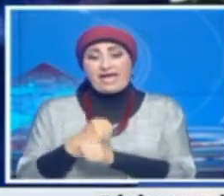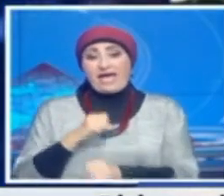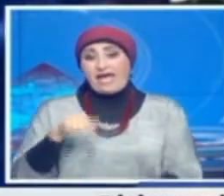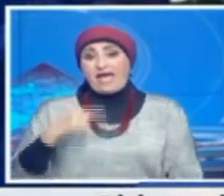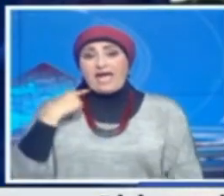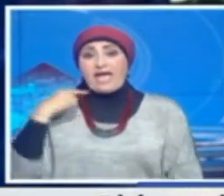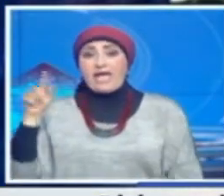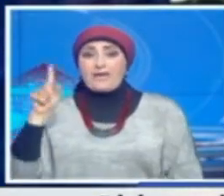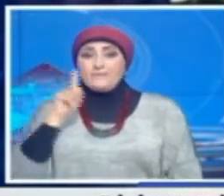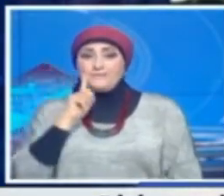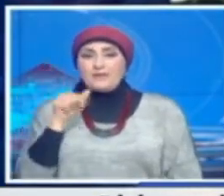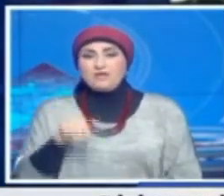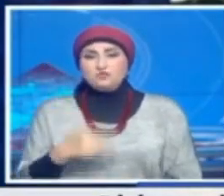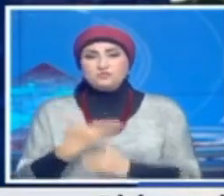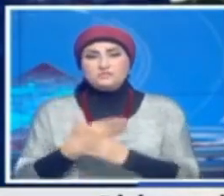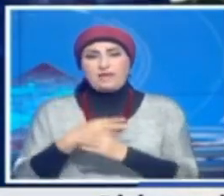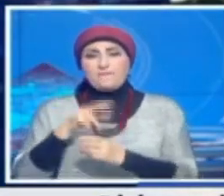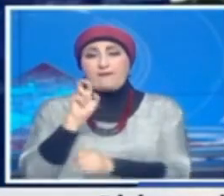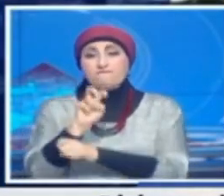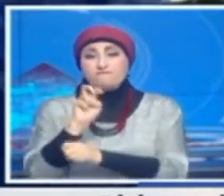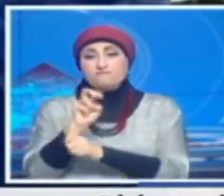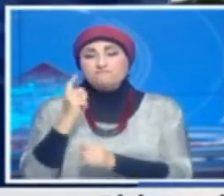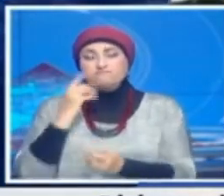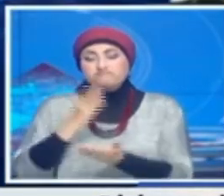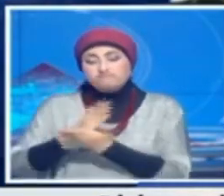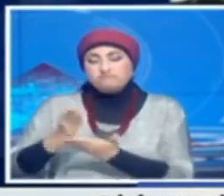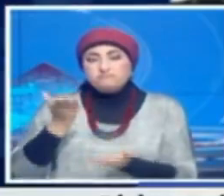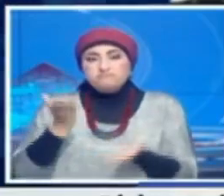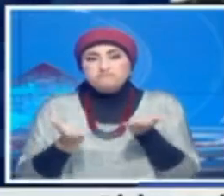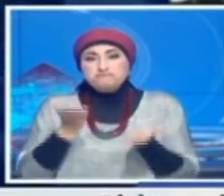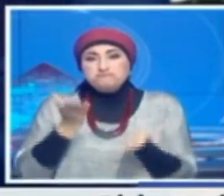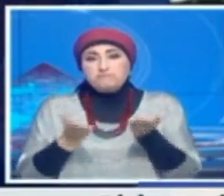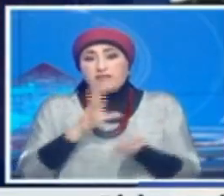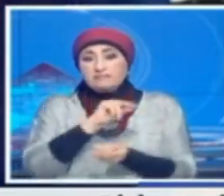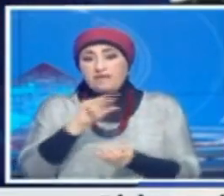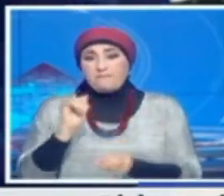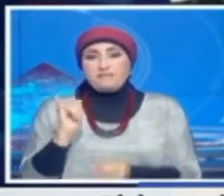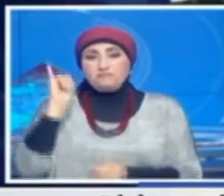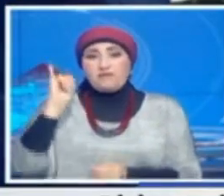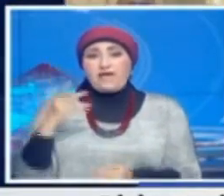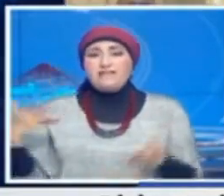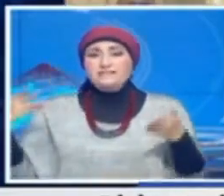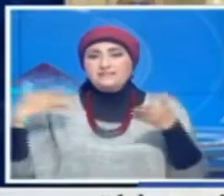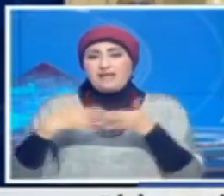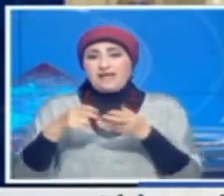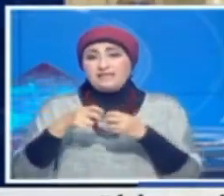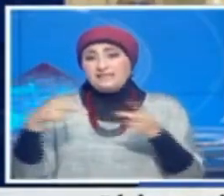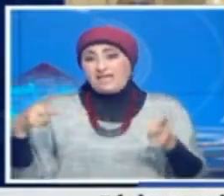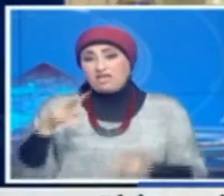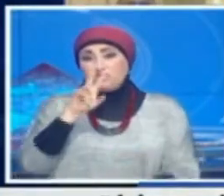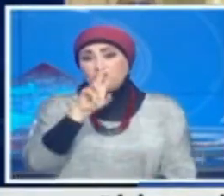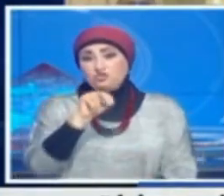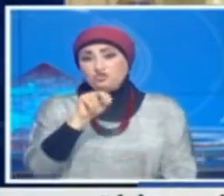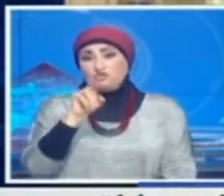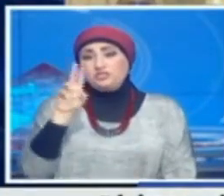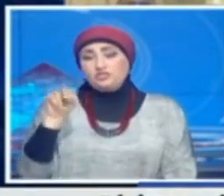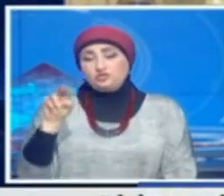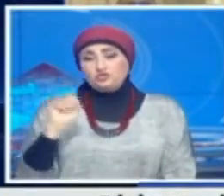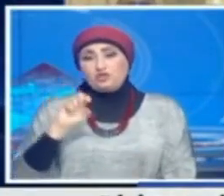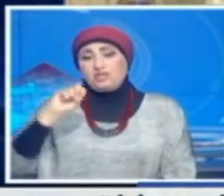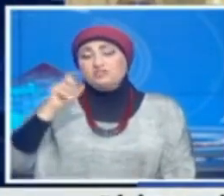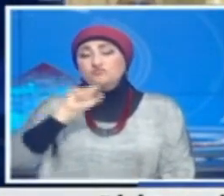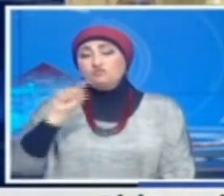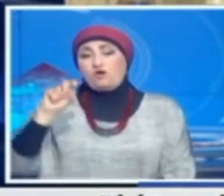الأعمال العام لتسوية جزء من المديونية المستحقة عليها لمصلحة الضرائب حتى نهاية ديسمبر عام